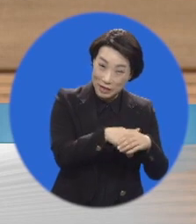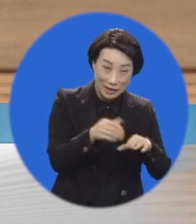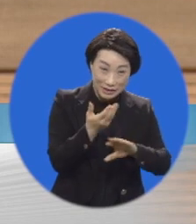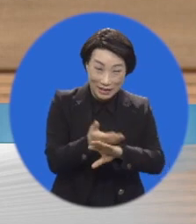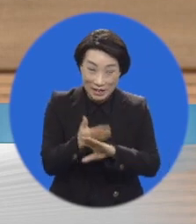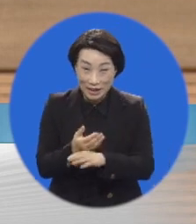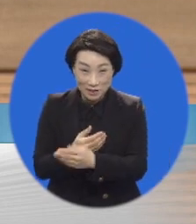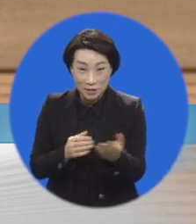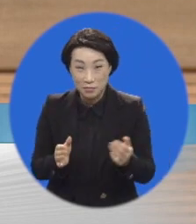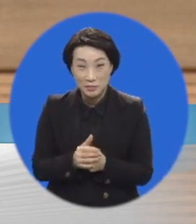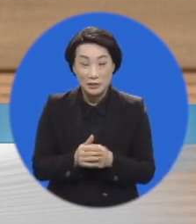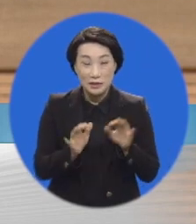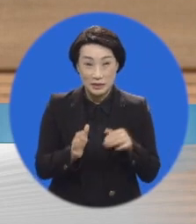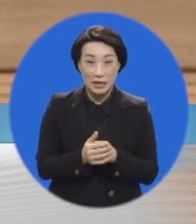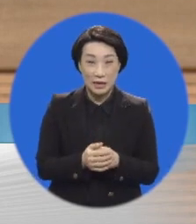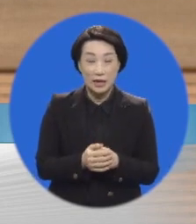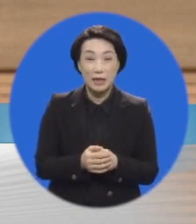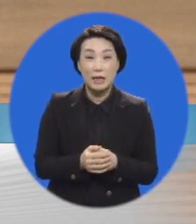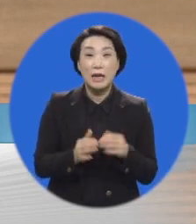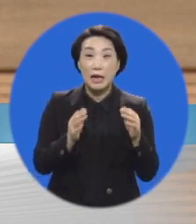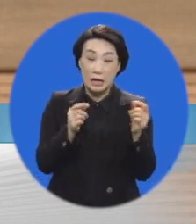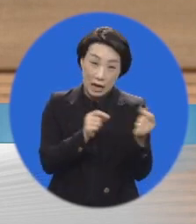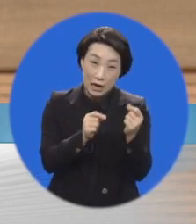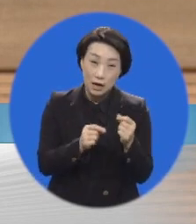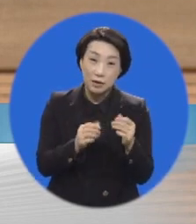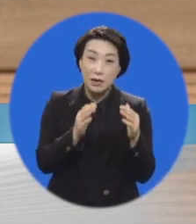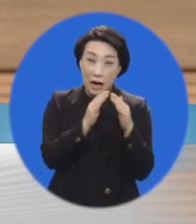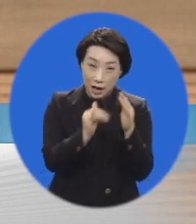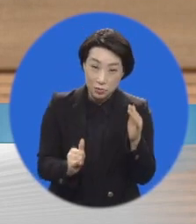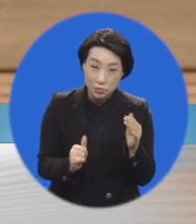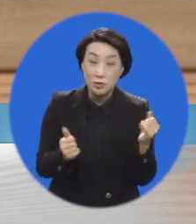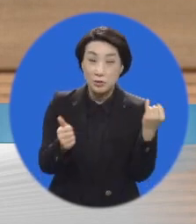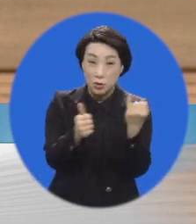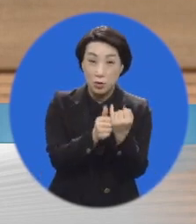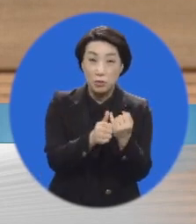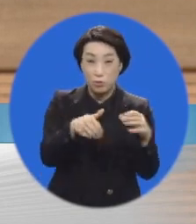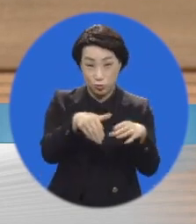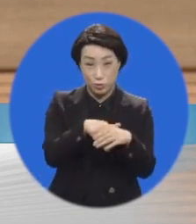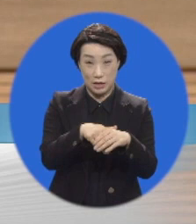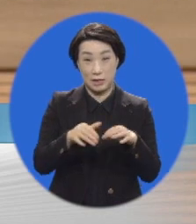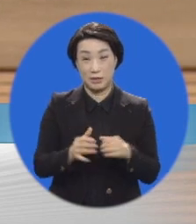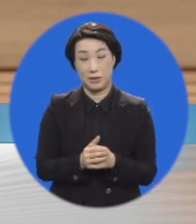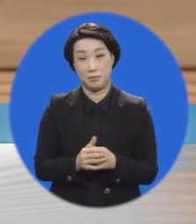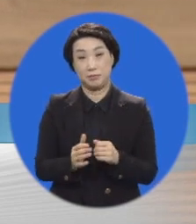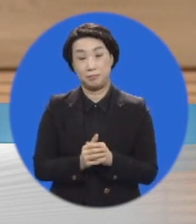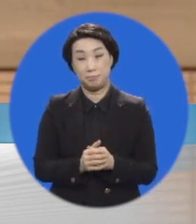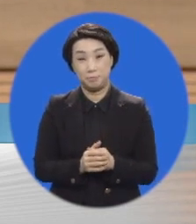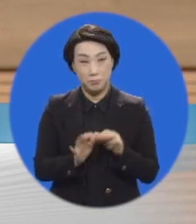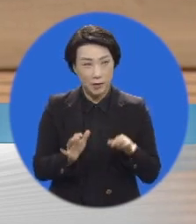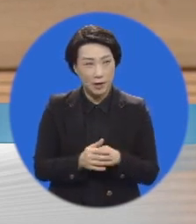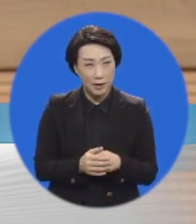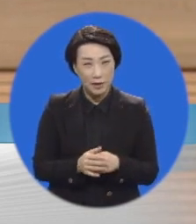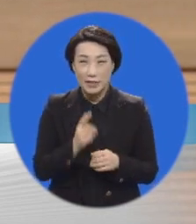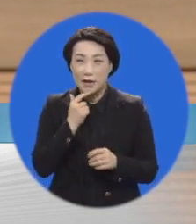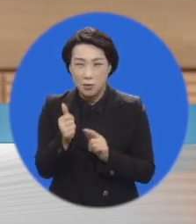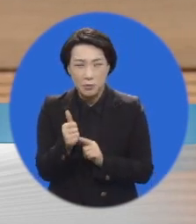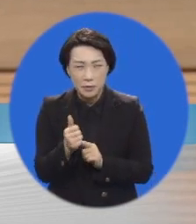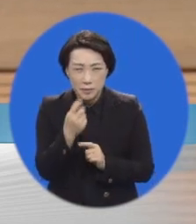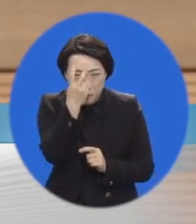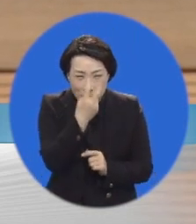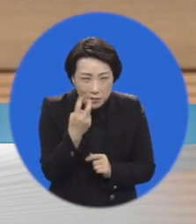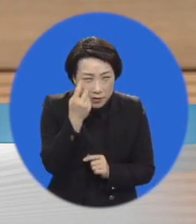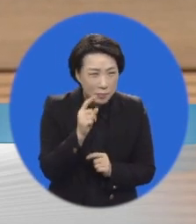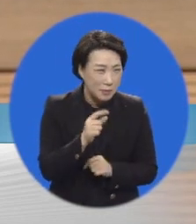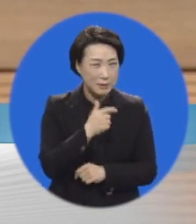있는 것이 아니라 이제 그 가깝게 애가 이런 쪽으로 결혼하게 돼 있기 때문에 근데 가만히 야곱이가